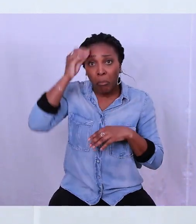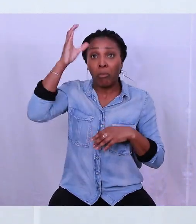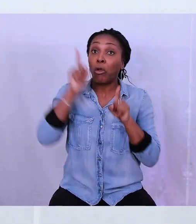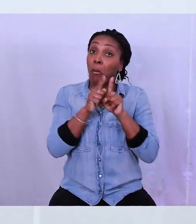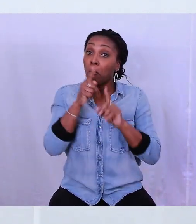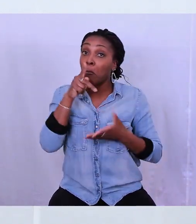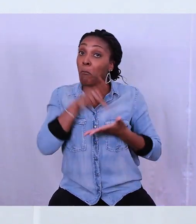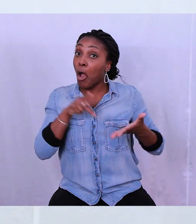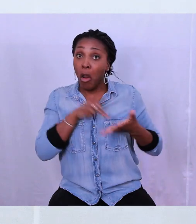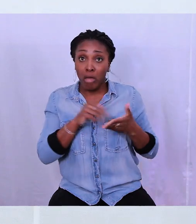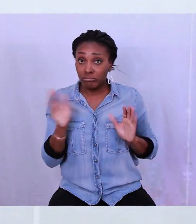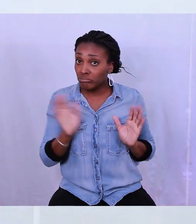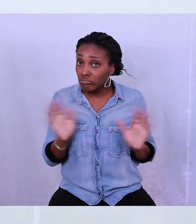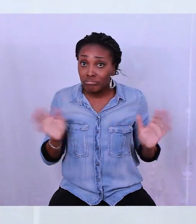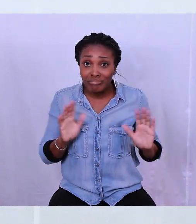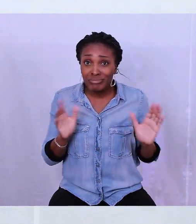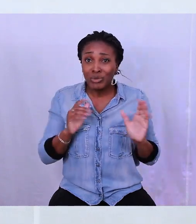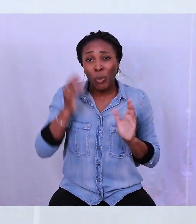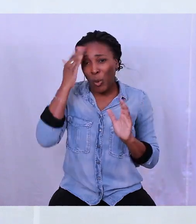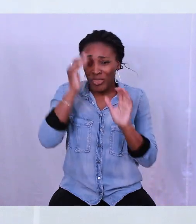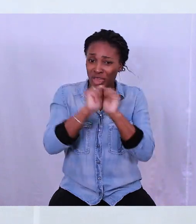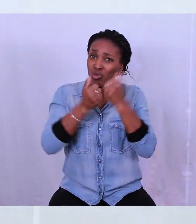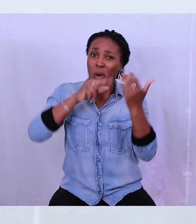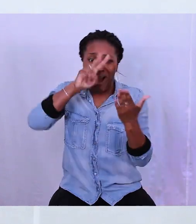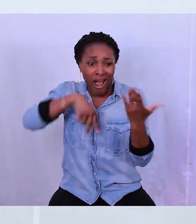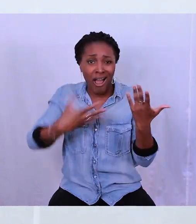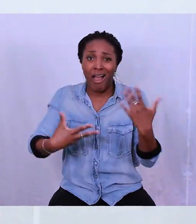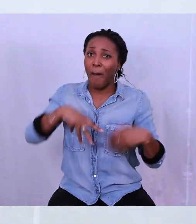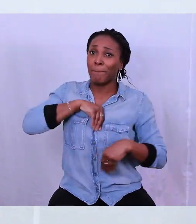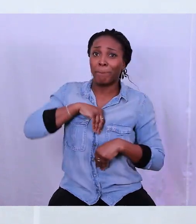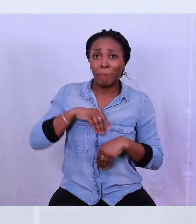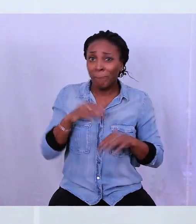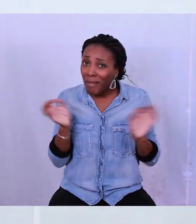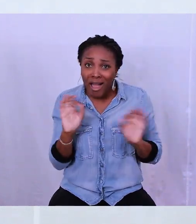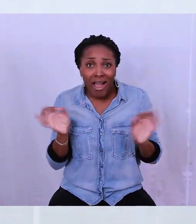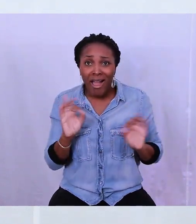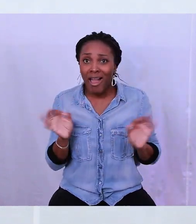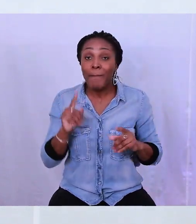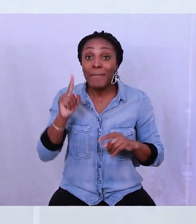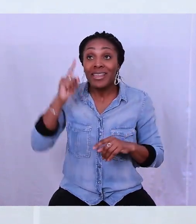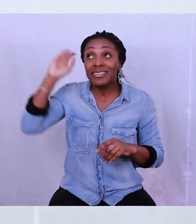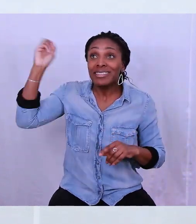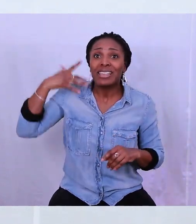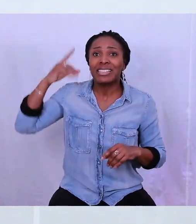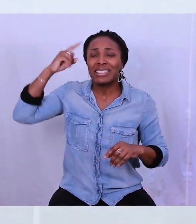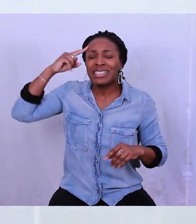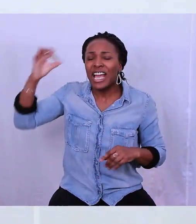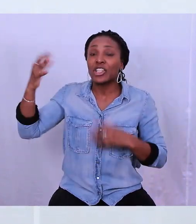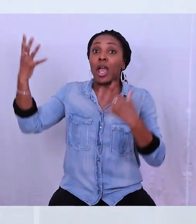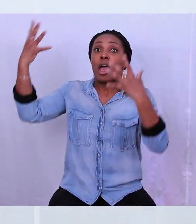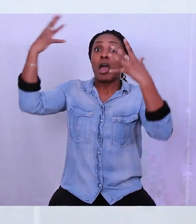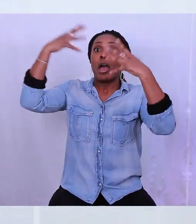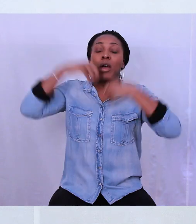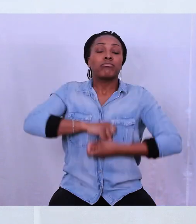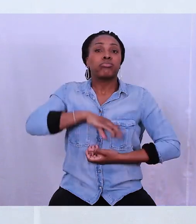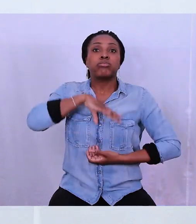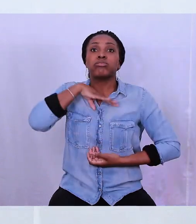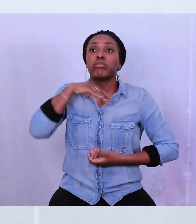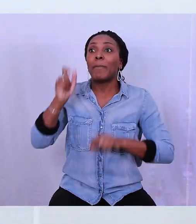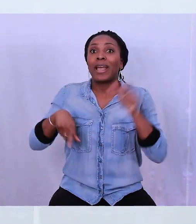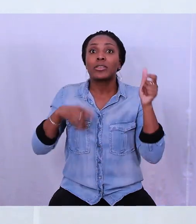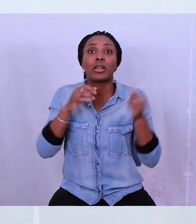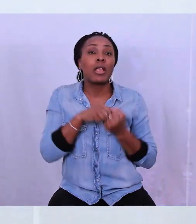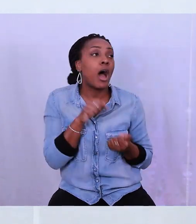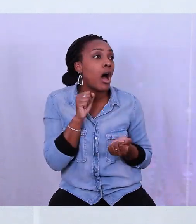par exemple de toutes les Écritures. Il était inspiré par le Saint-Esprit et la sagesse qui émanait de sa bouche. Les gens étaient bouche bée comme on dit, ils